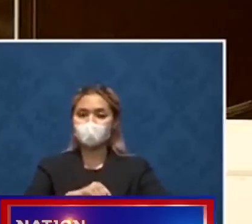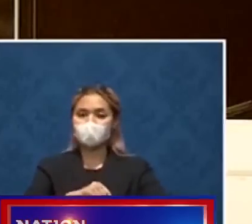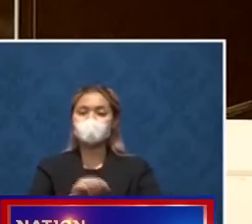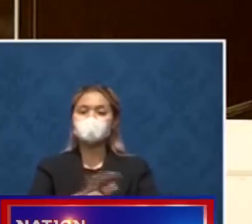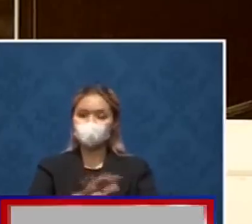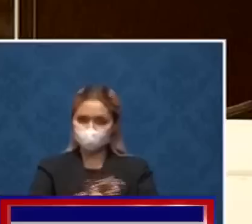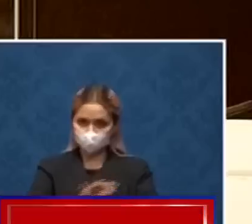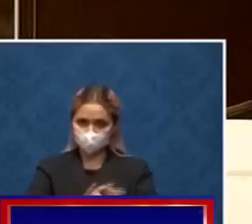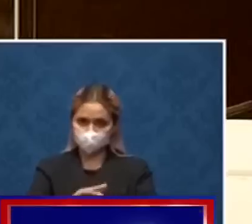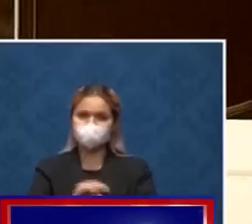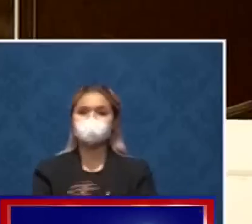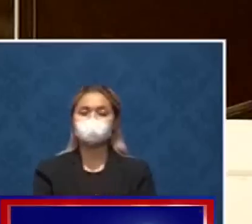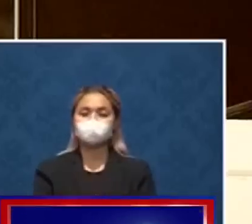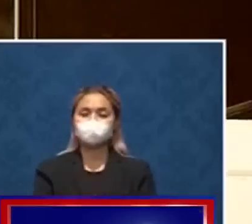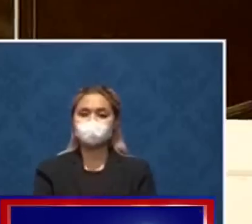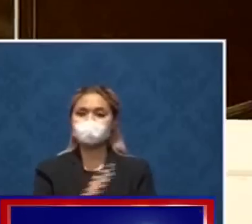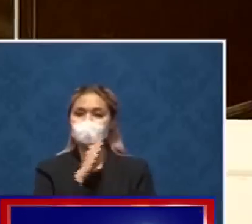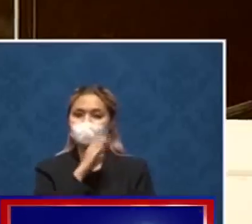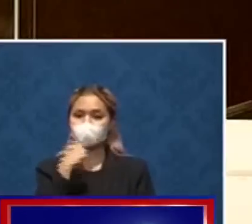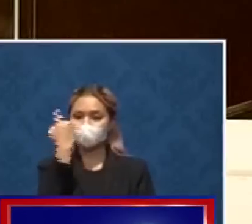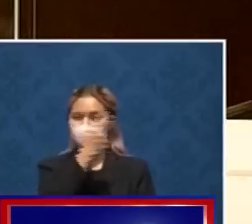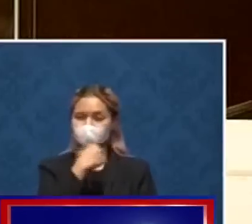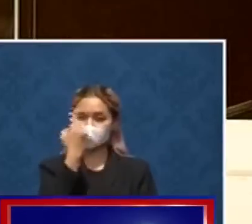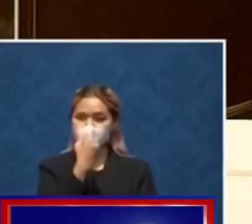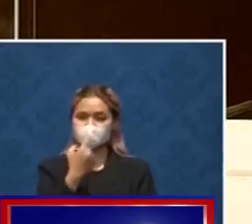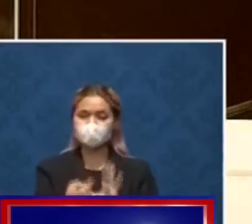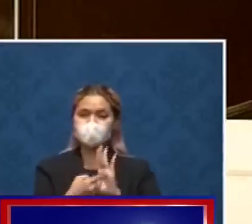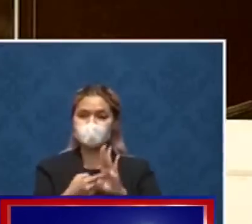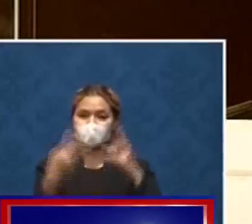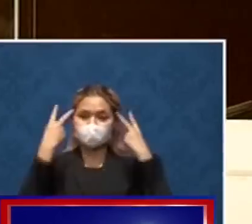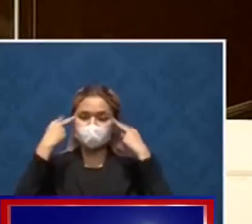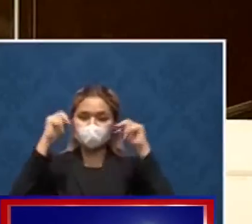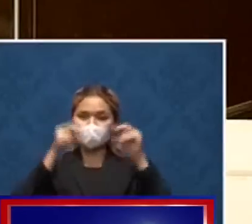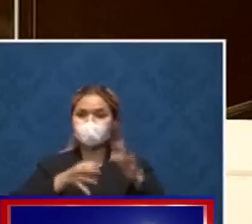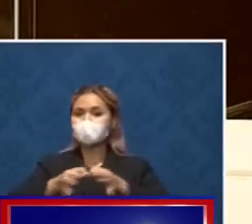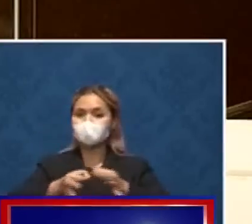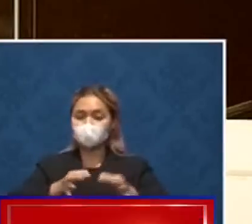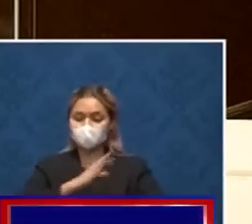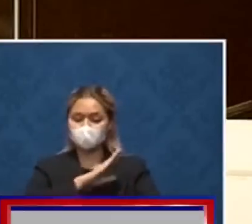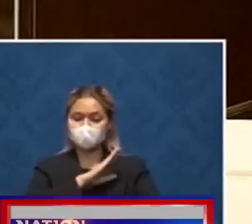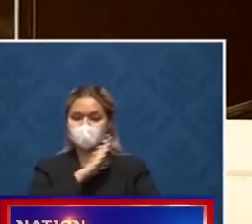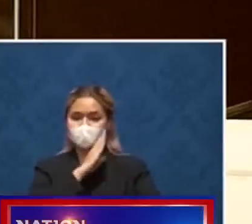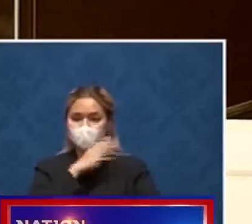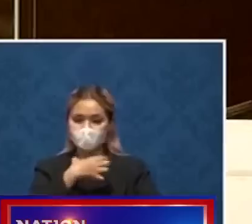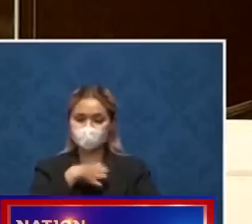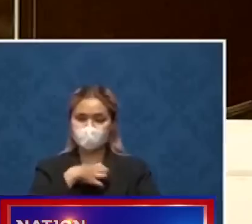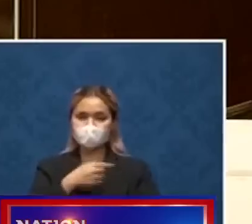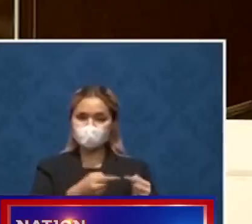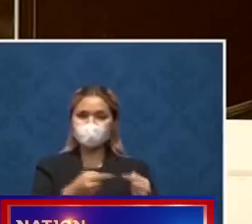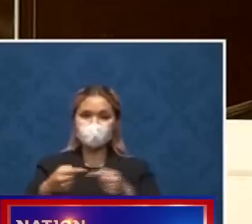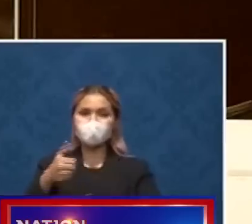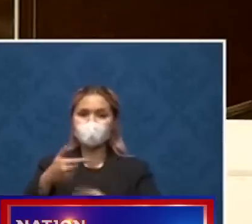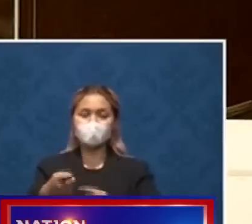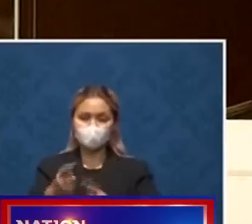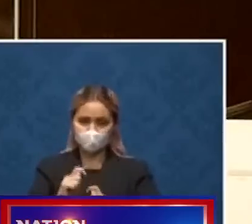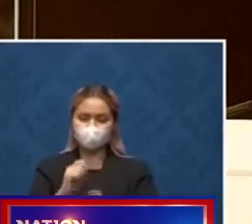ทุกวันนี้นะฮะติดกาแฟบ้านป่างอมแงมเลยนะฮะบ้านป่าคาเฟ่ฮะแม่กาแฟถ้วยละเท่าไหร่ผมไ